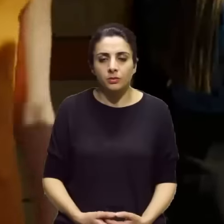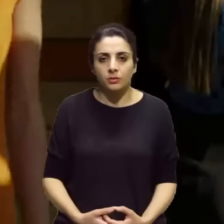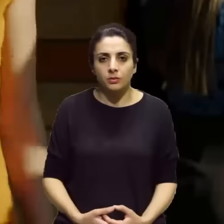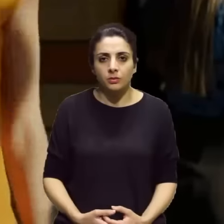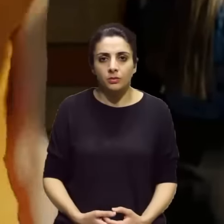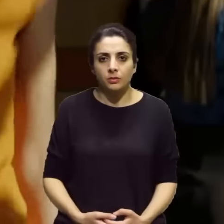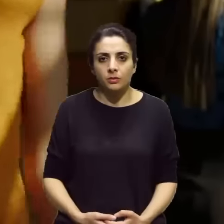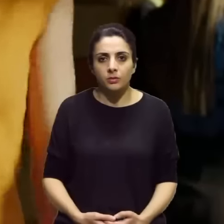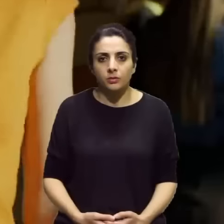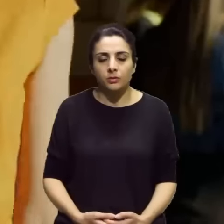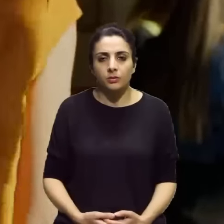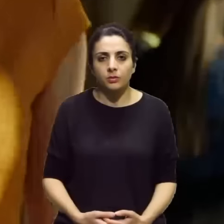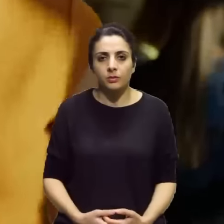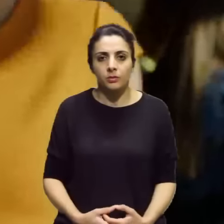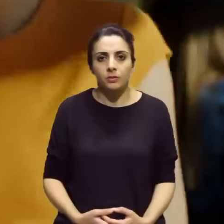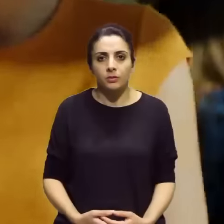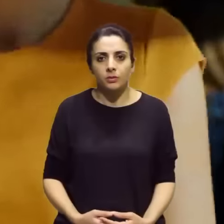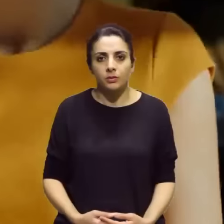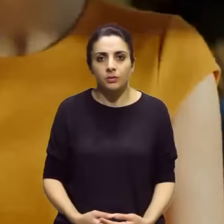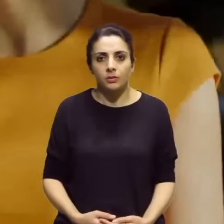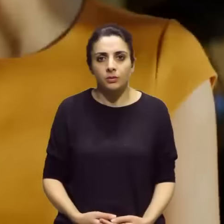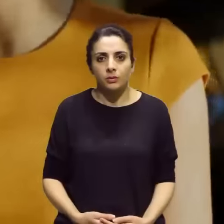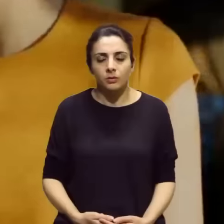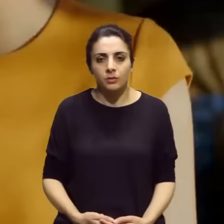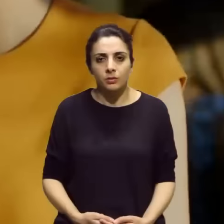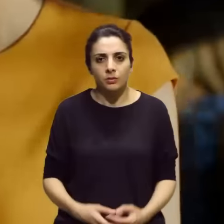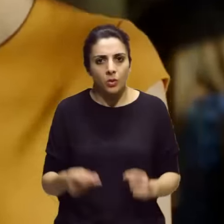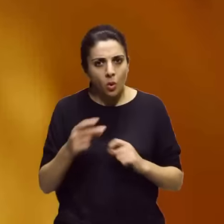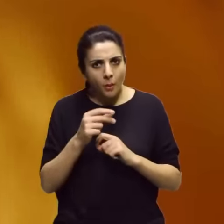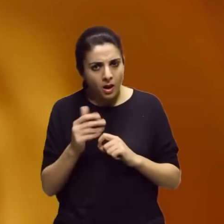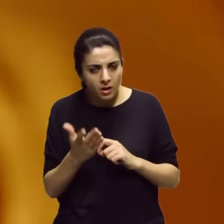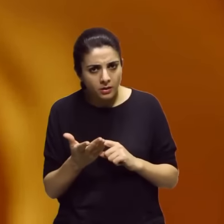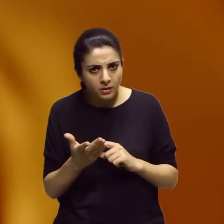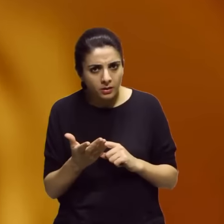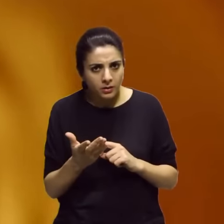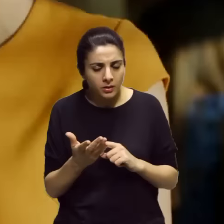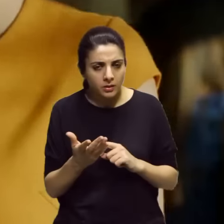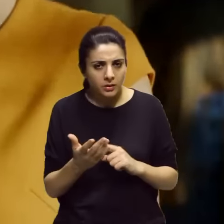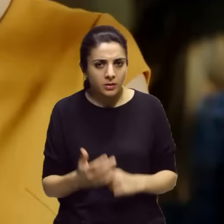Melda dışarı çıkıp Ömer'in üzüntülü haline meraklı yaklaştı. Ömer?